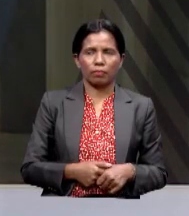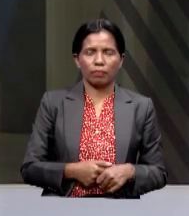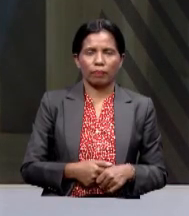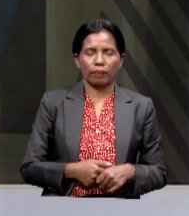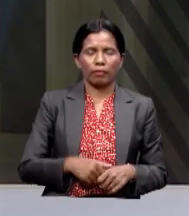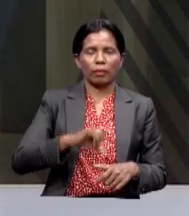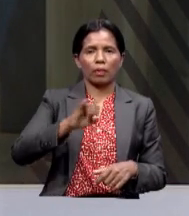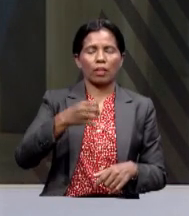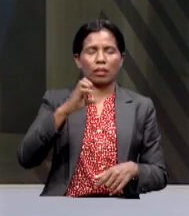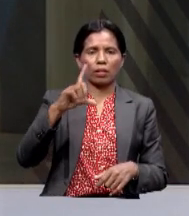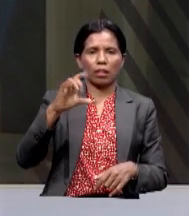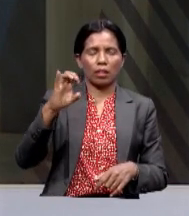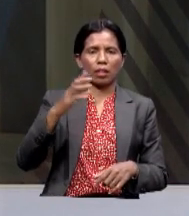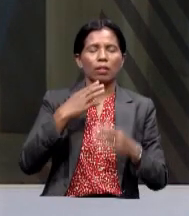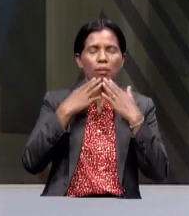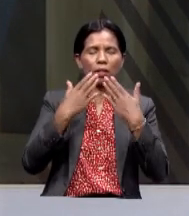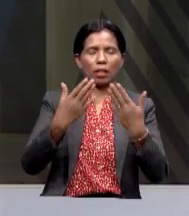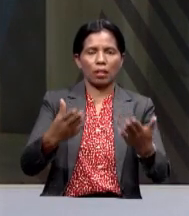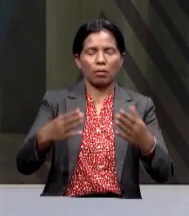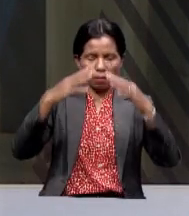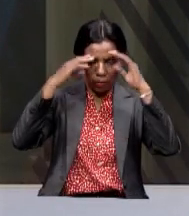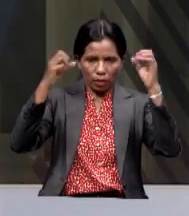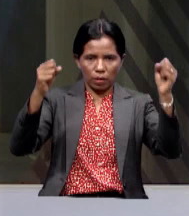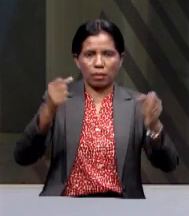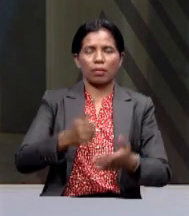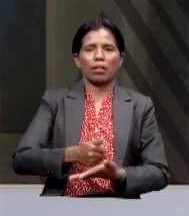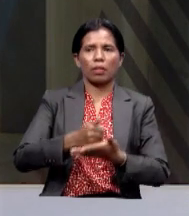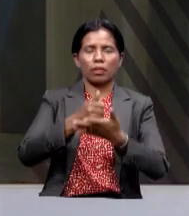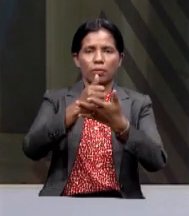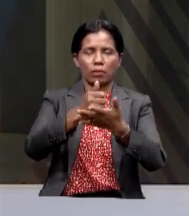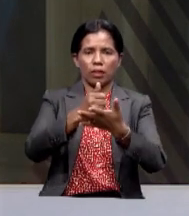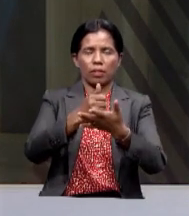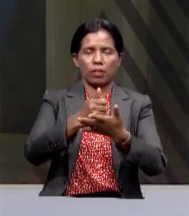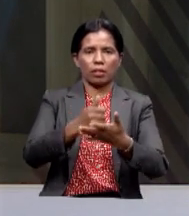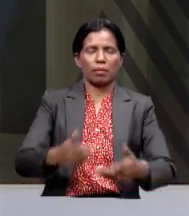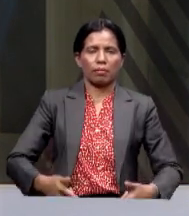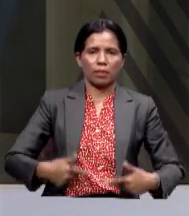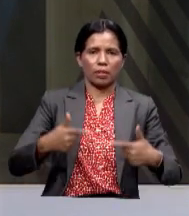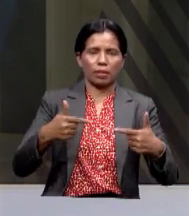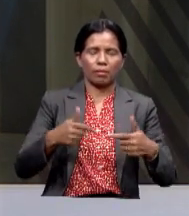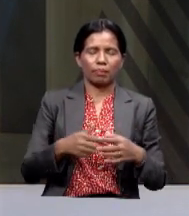Gelia dos Santos atau agradece ba Presidente Republika tambah juda hak mang nye Morris.